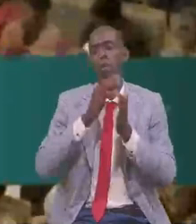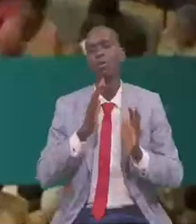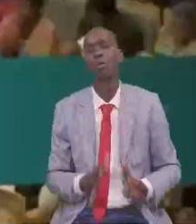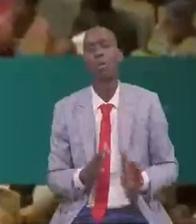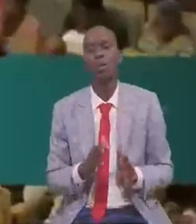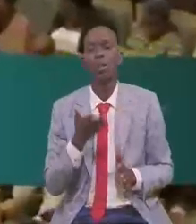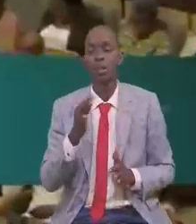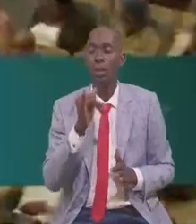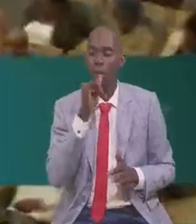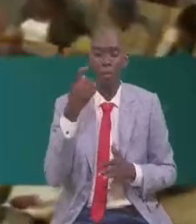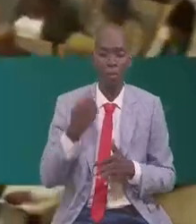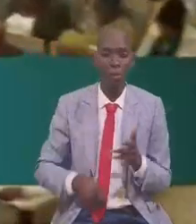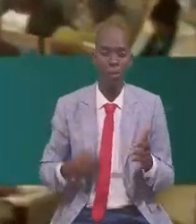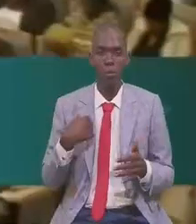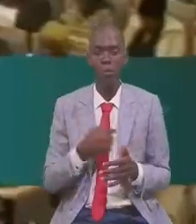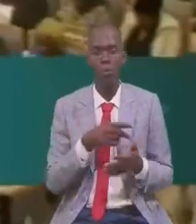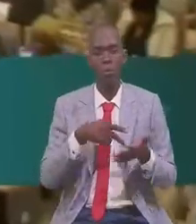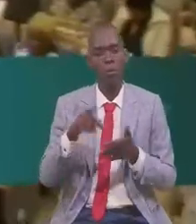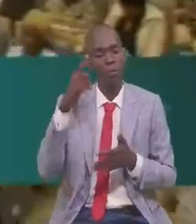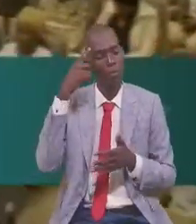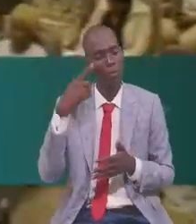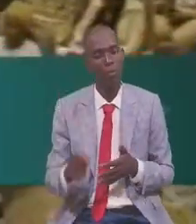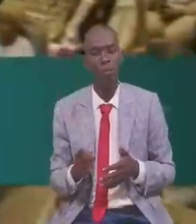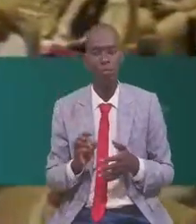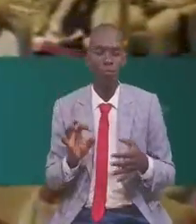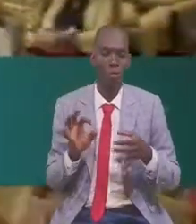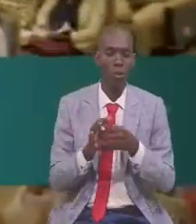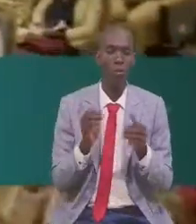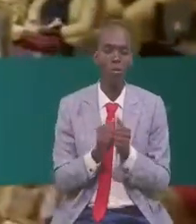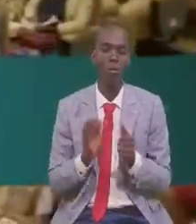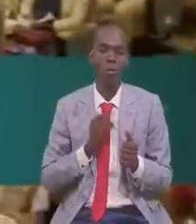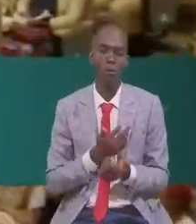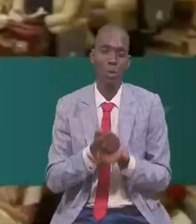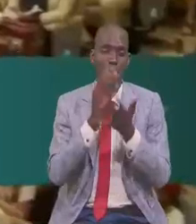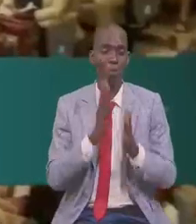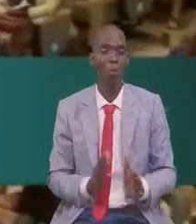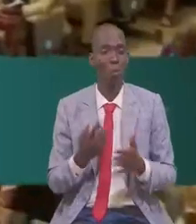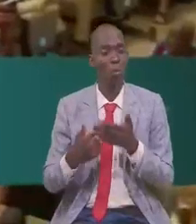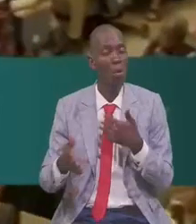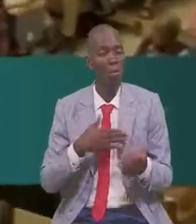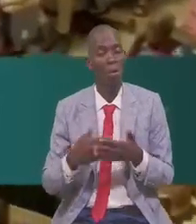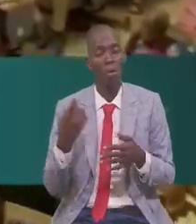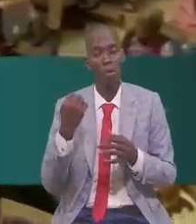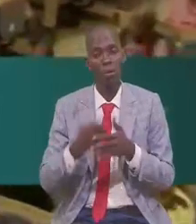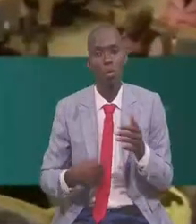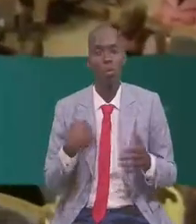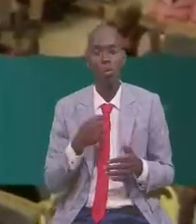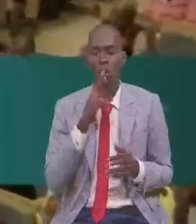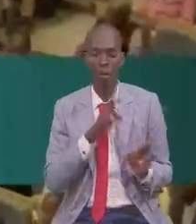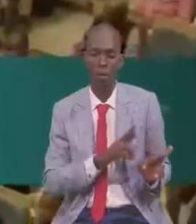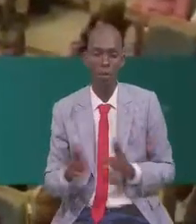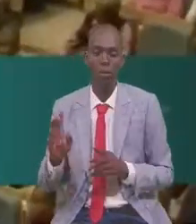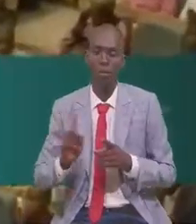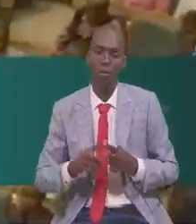se mettant avec le bienfaiteur. Et quel que soit le coût, tu dois lier ensemble.